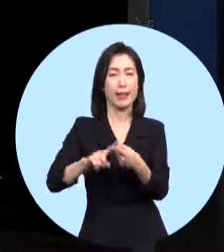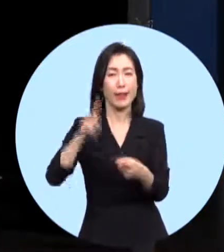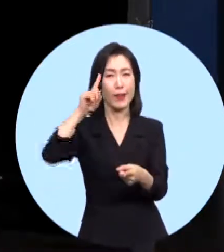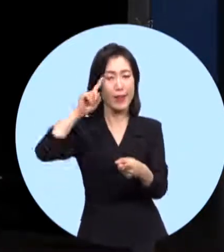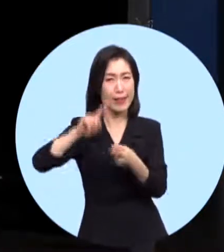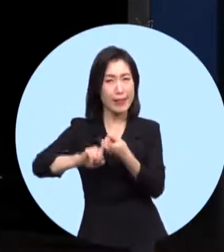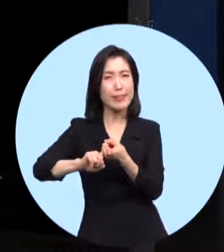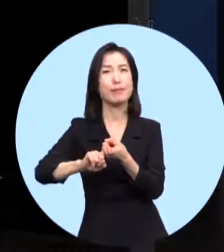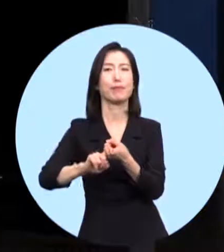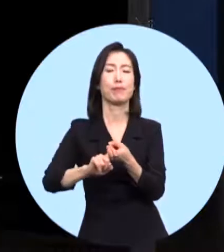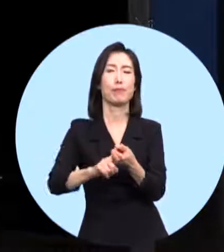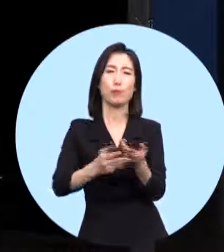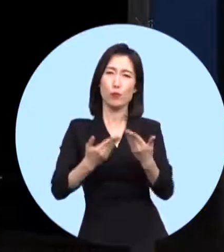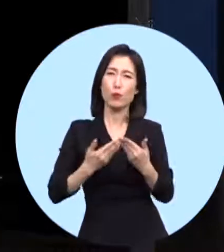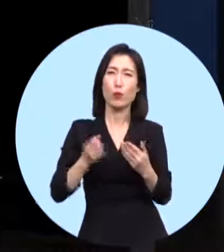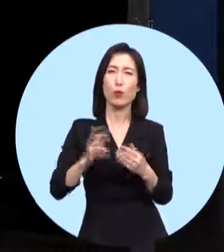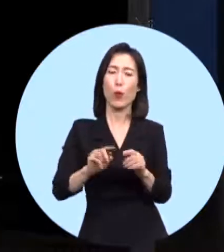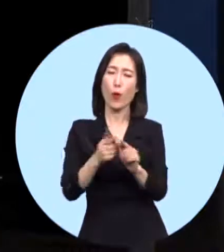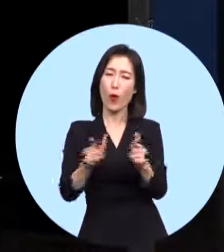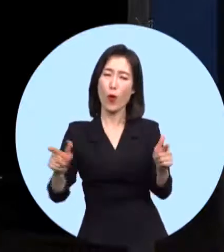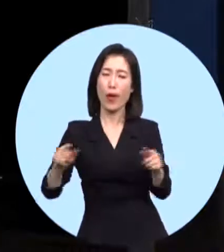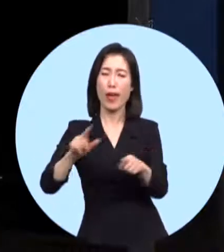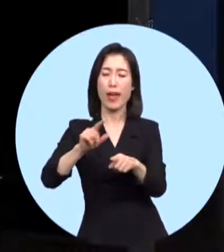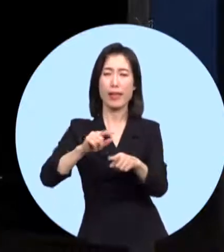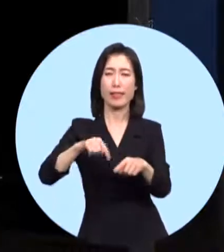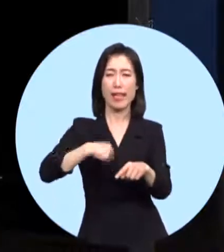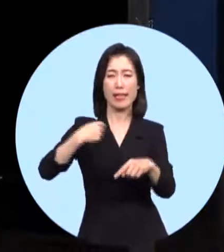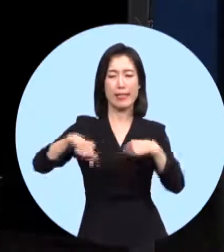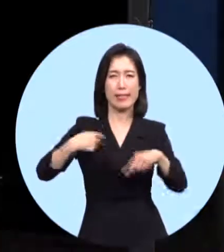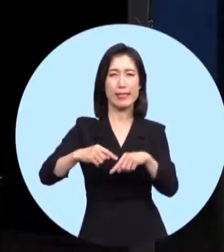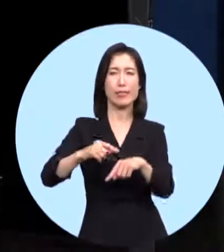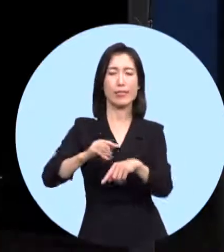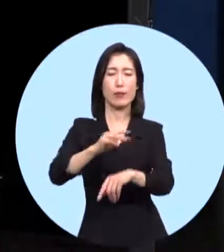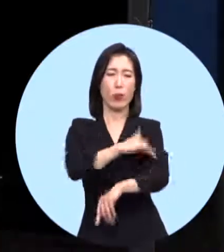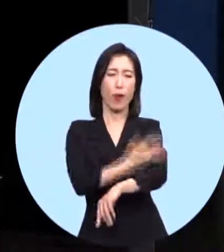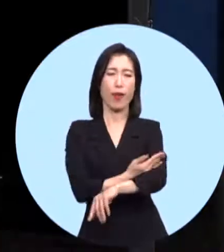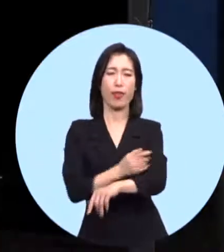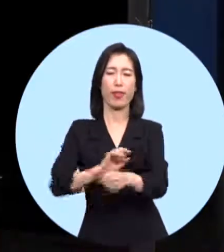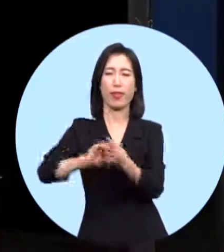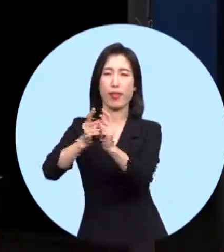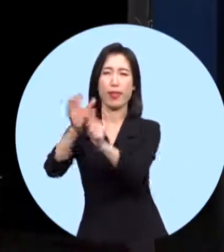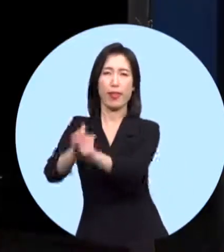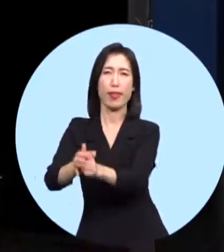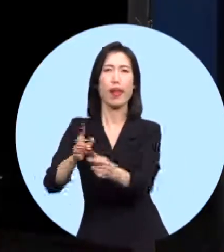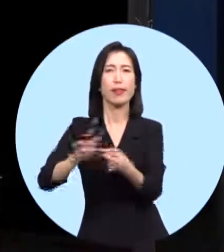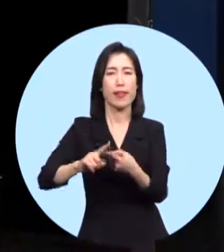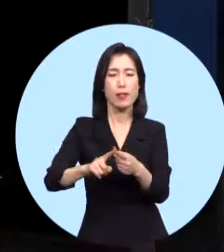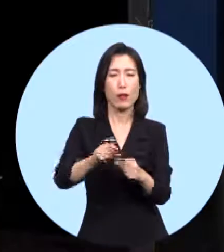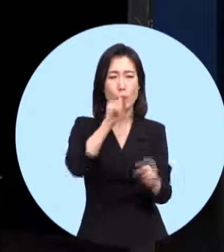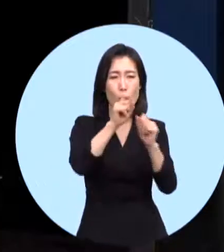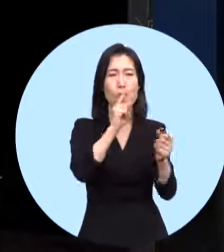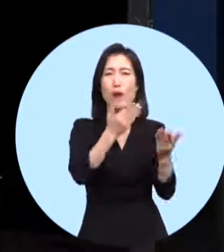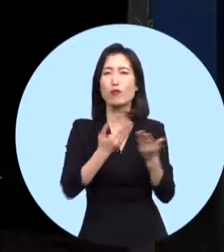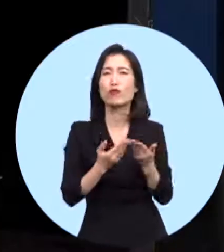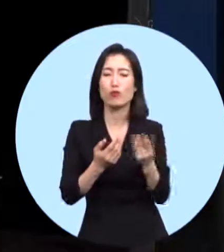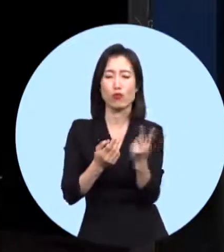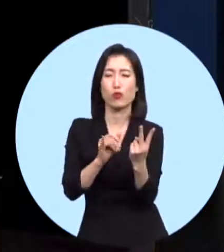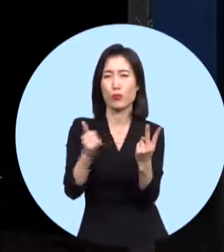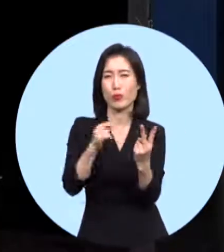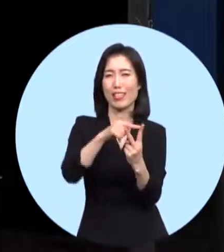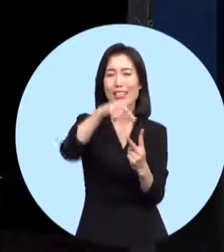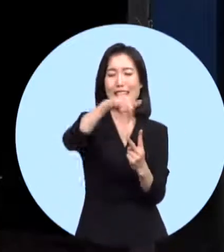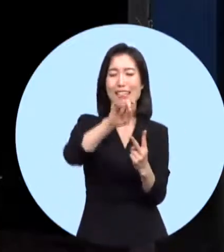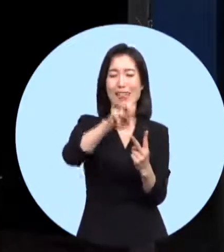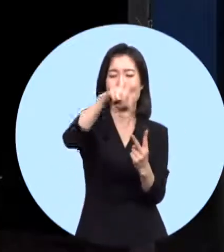갖고 또 다양한 자치분권에 관한 오늘 좋은 말씀을 해주신 김순훈 위원장님